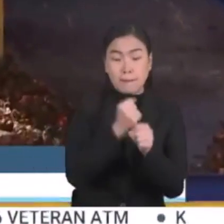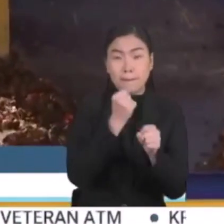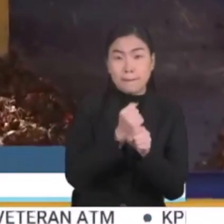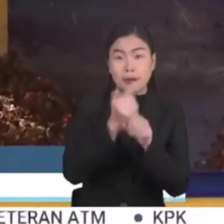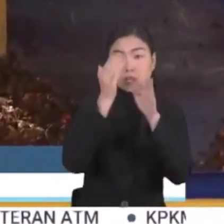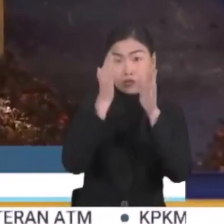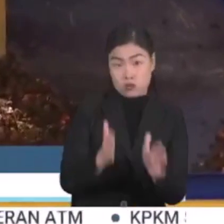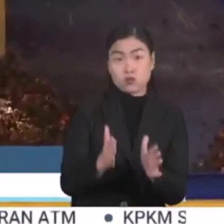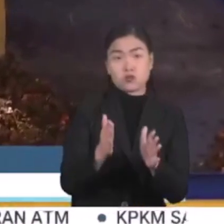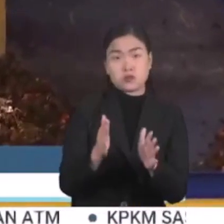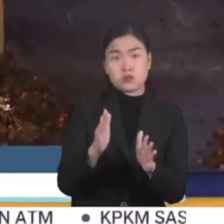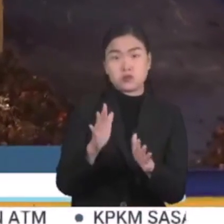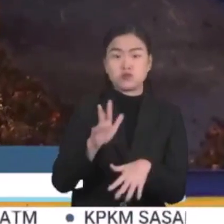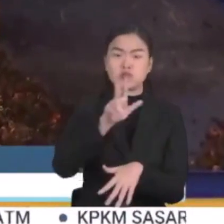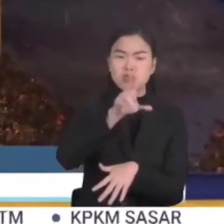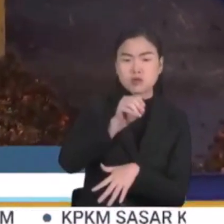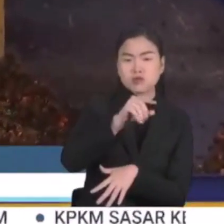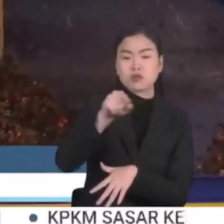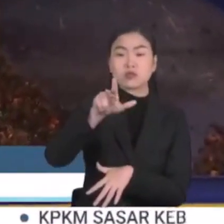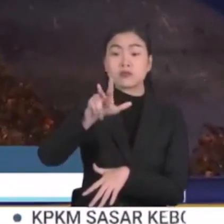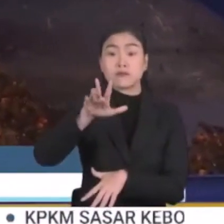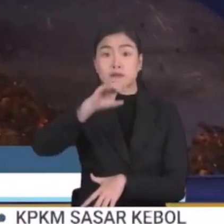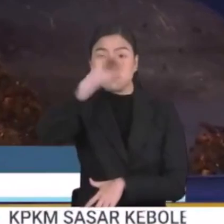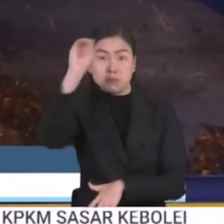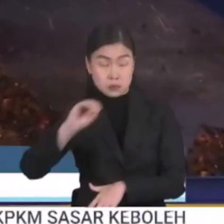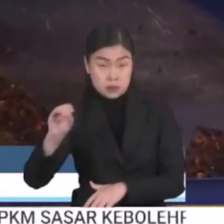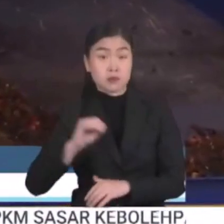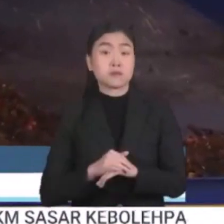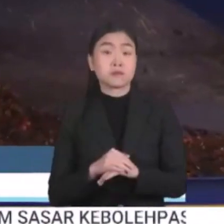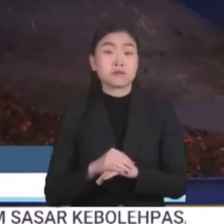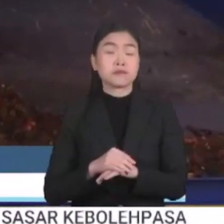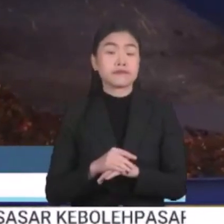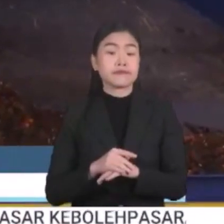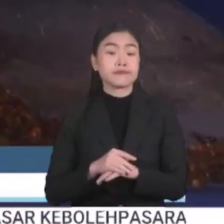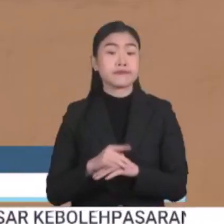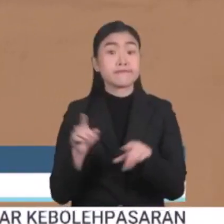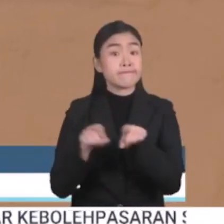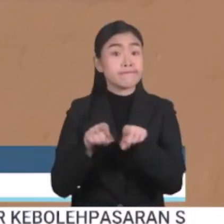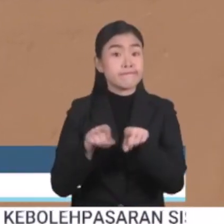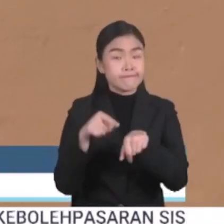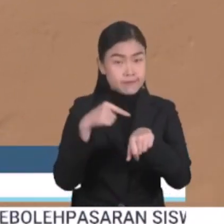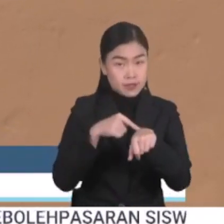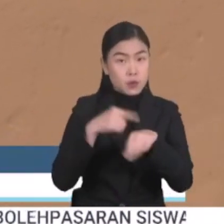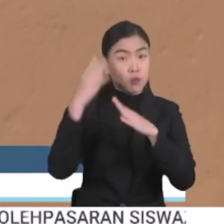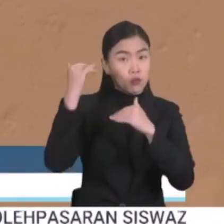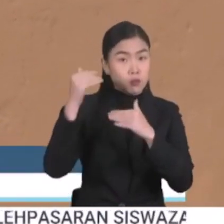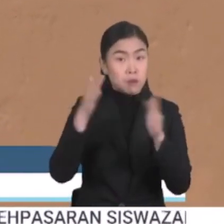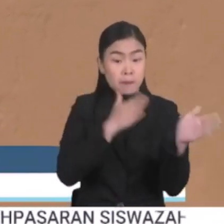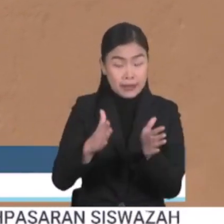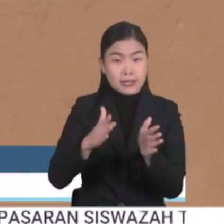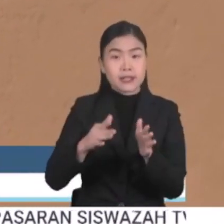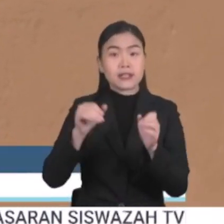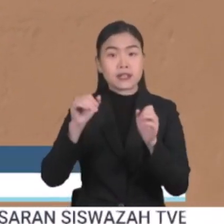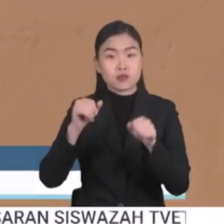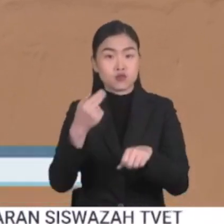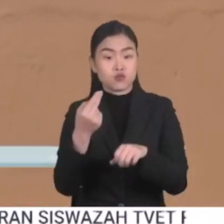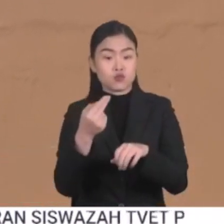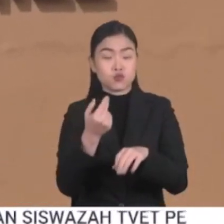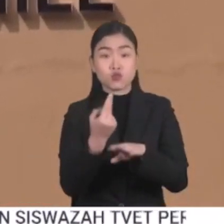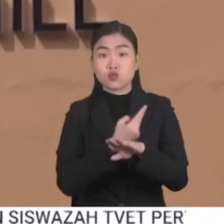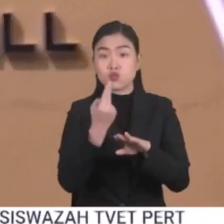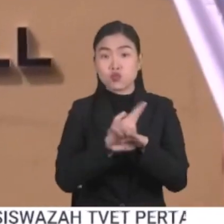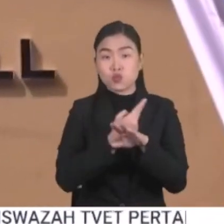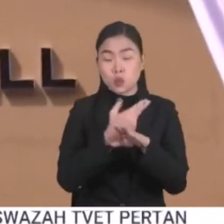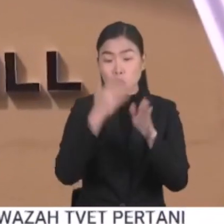buruh asing antara 30 ke 35%. Pada masa sama, beliau berharap inisiatif ini turut digunapakai